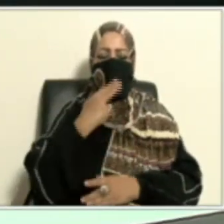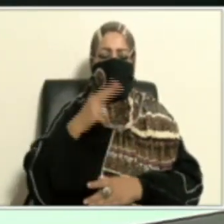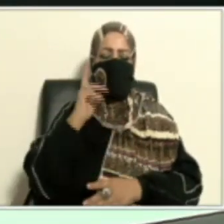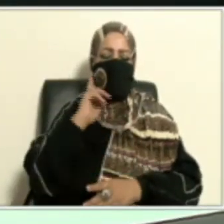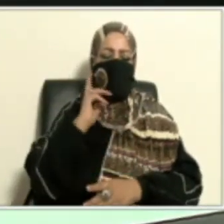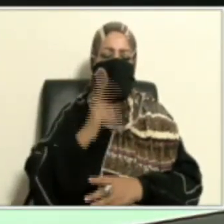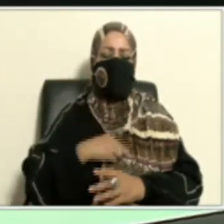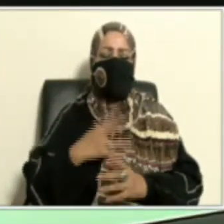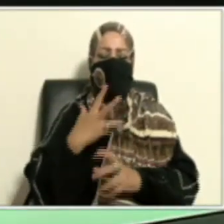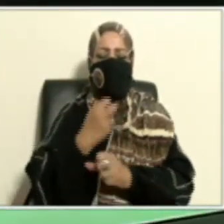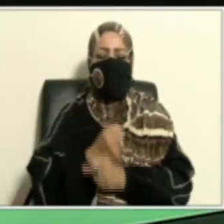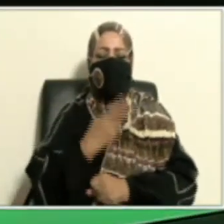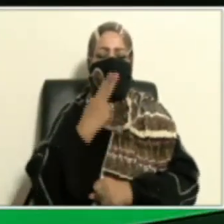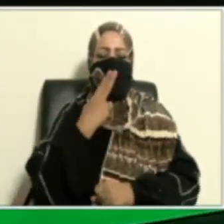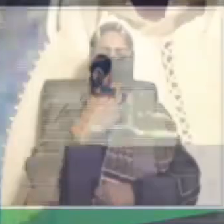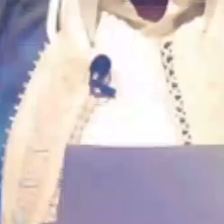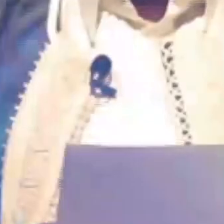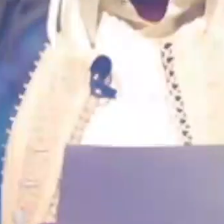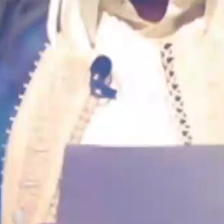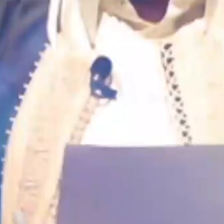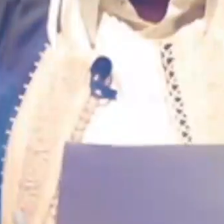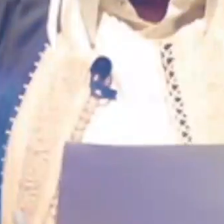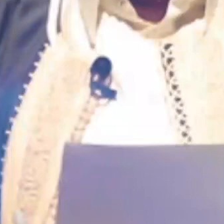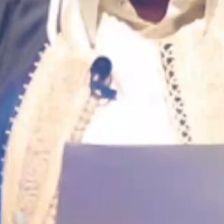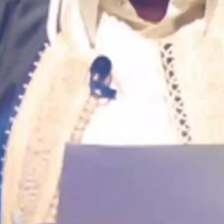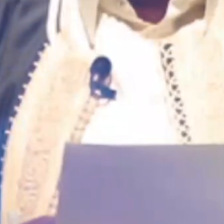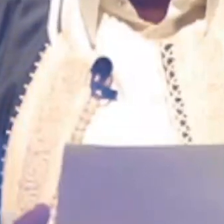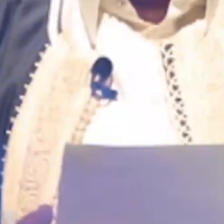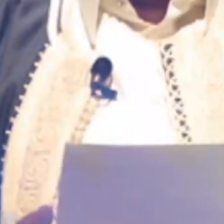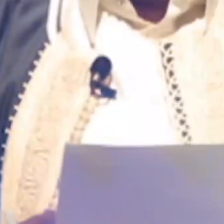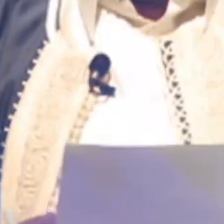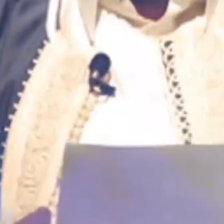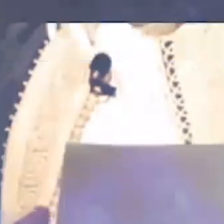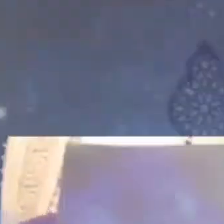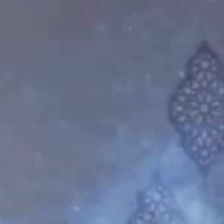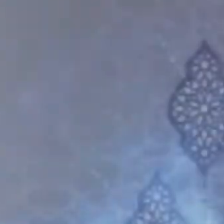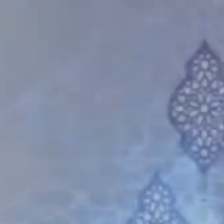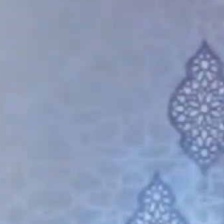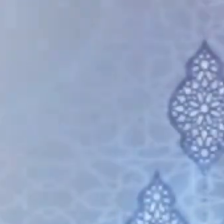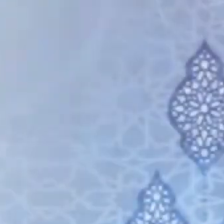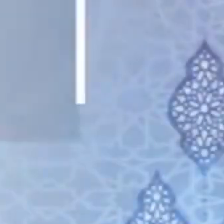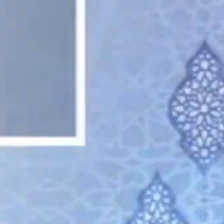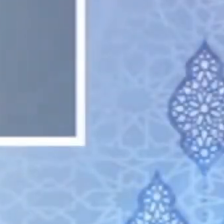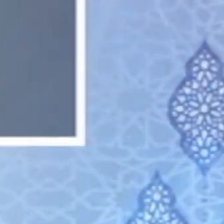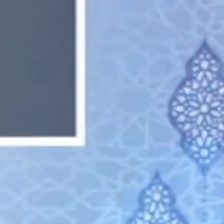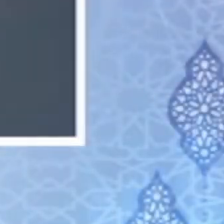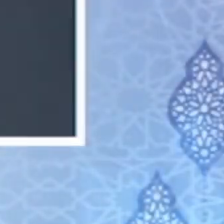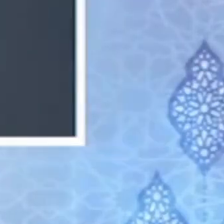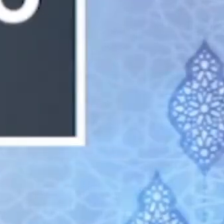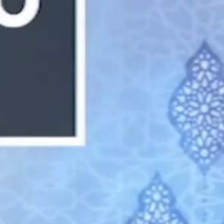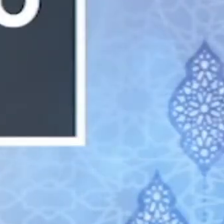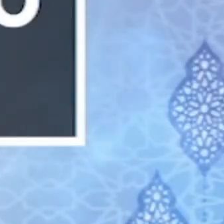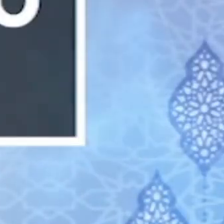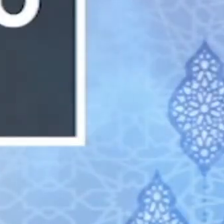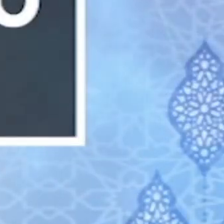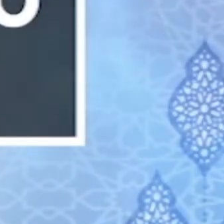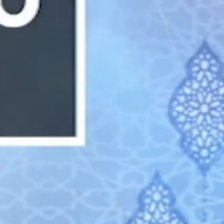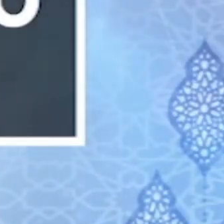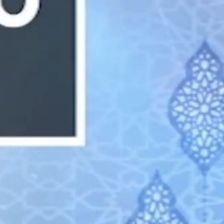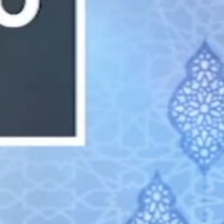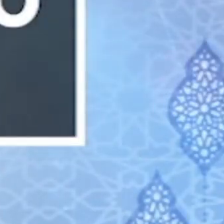ونأخذ من ضياهم إخاء إن أمر الناس شورى،